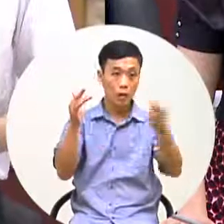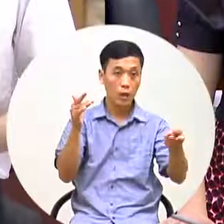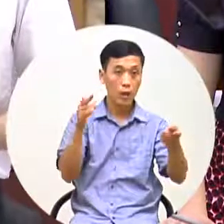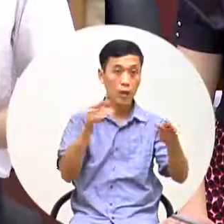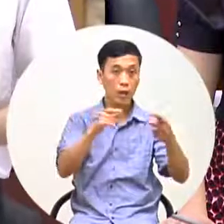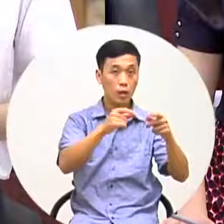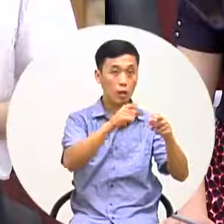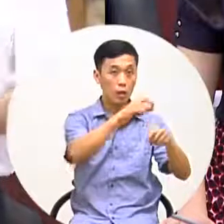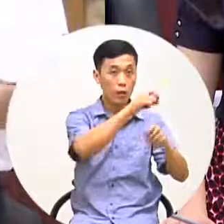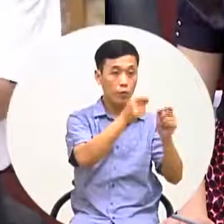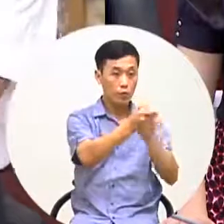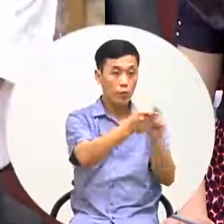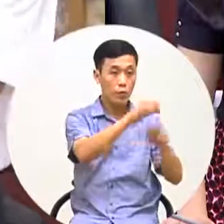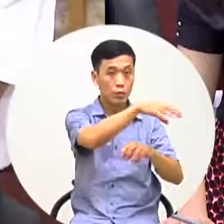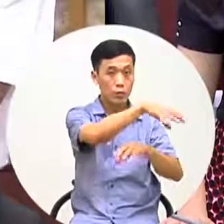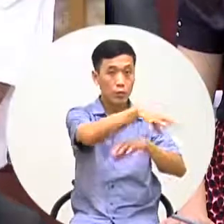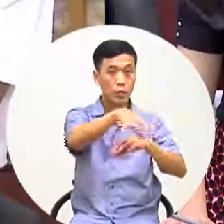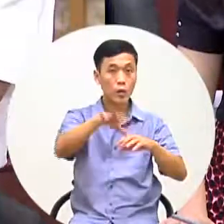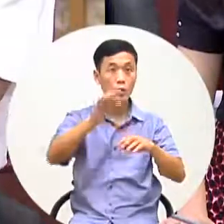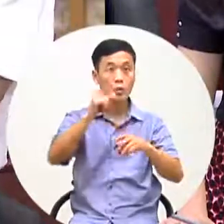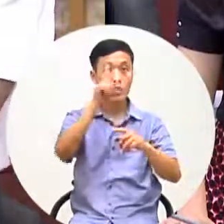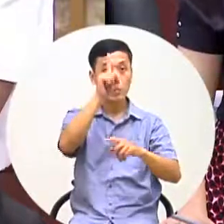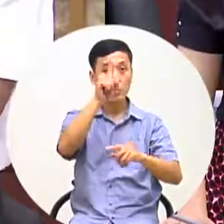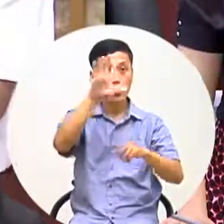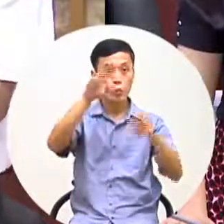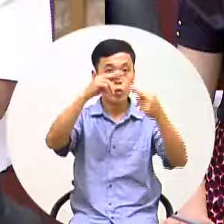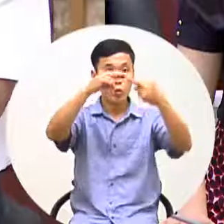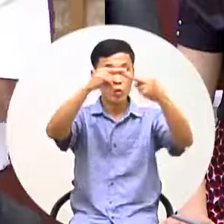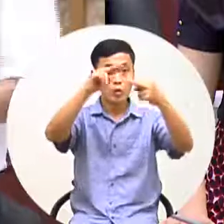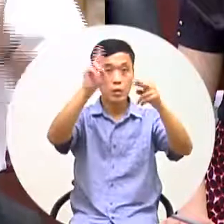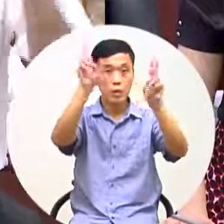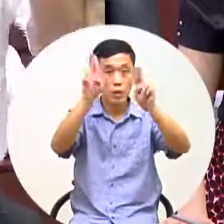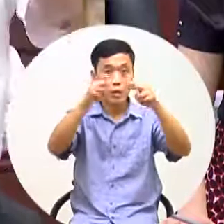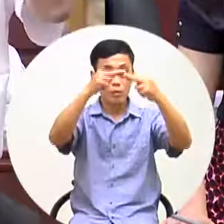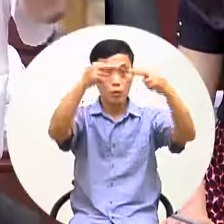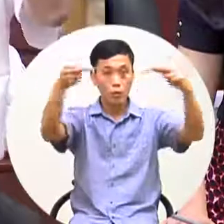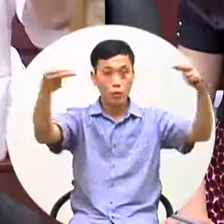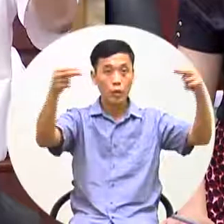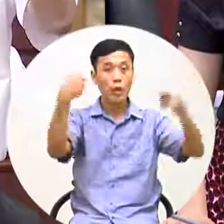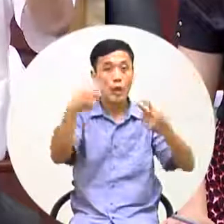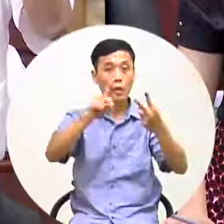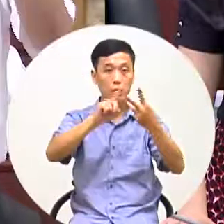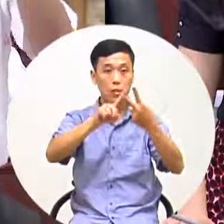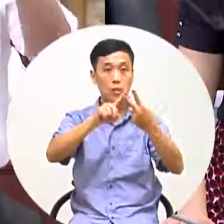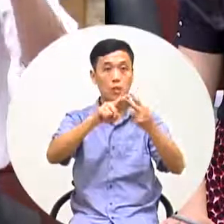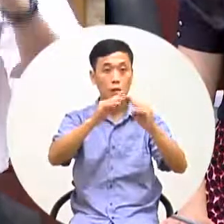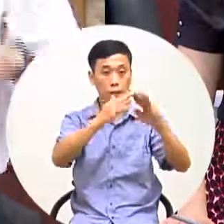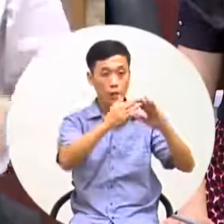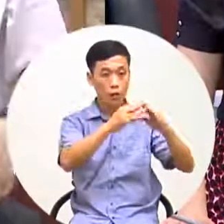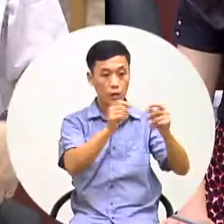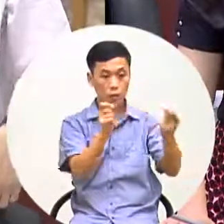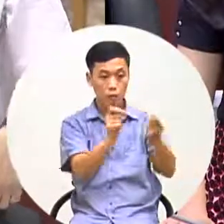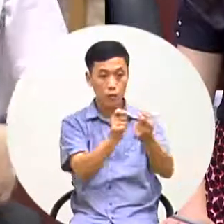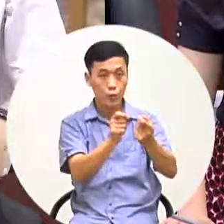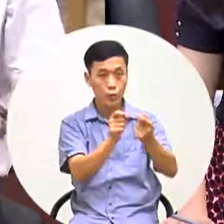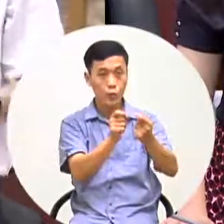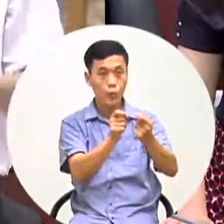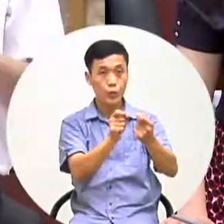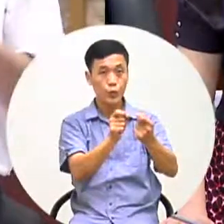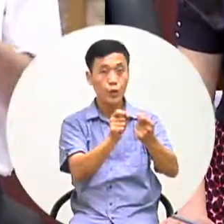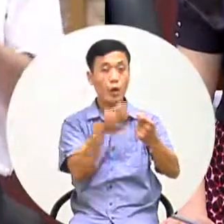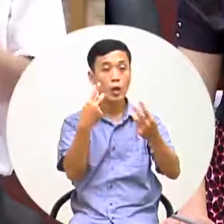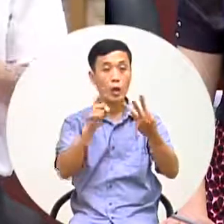有电缆线或紧邻我们的房屋，或者是已经遮到安那个号志灯或路